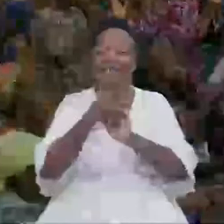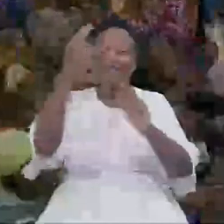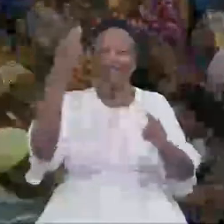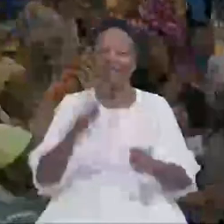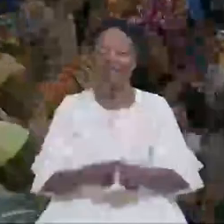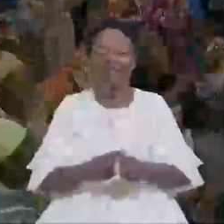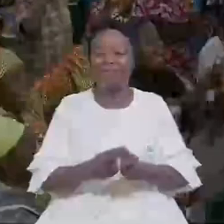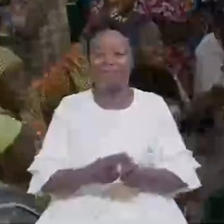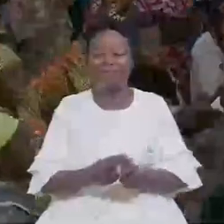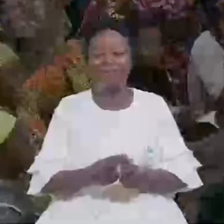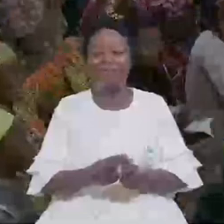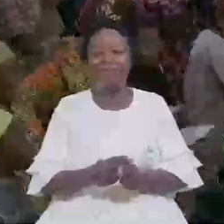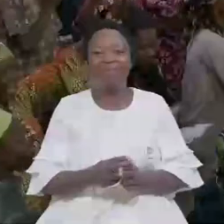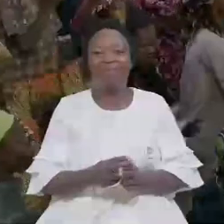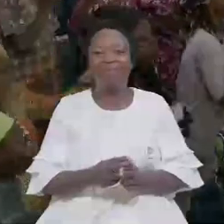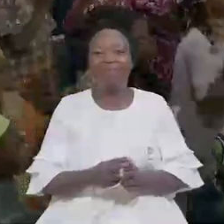Jésus-Christ.